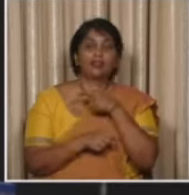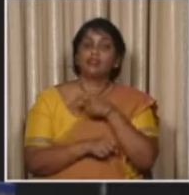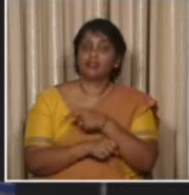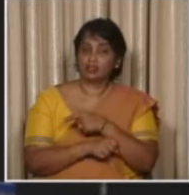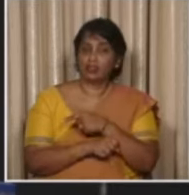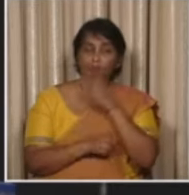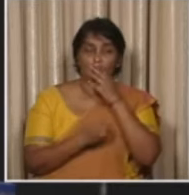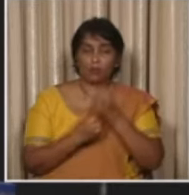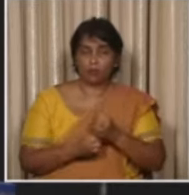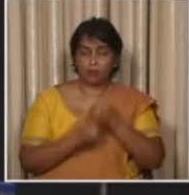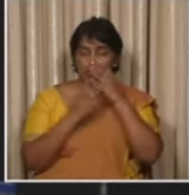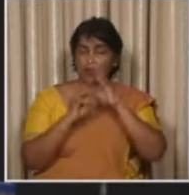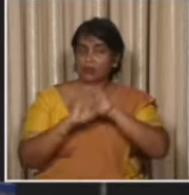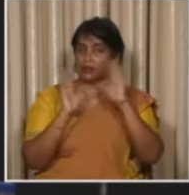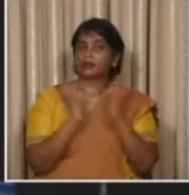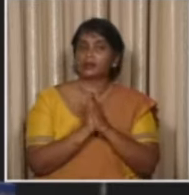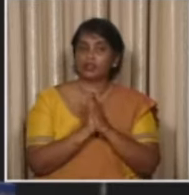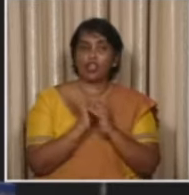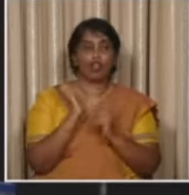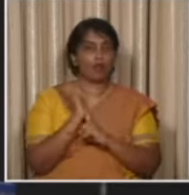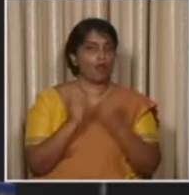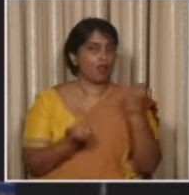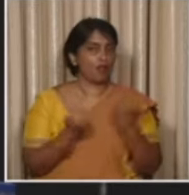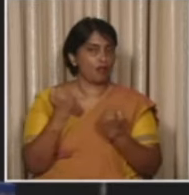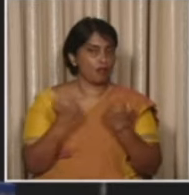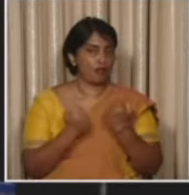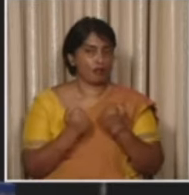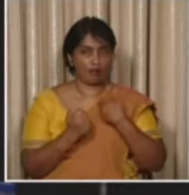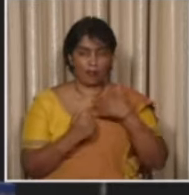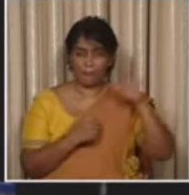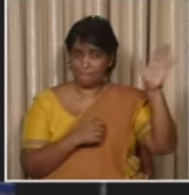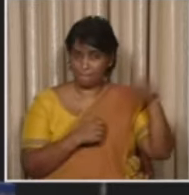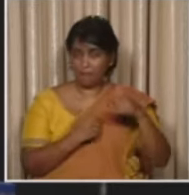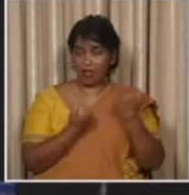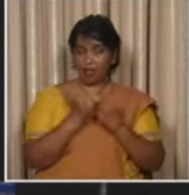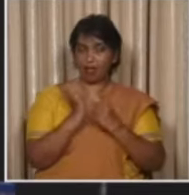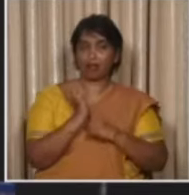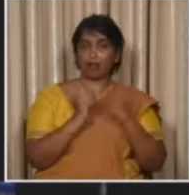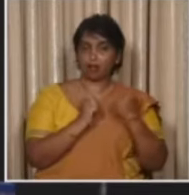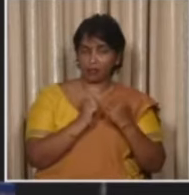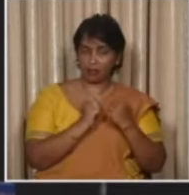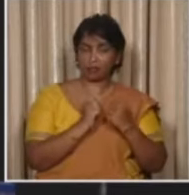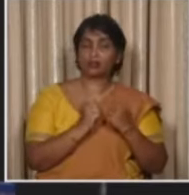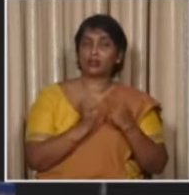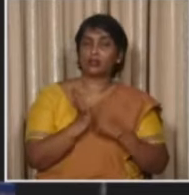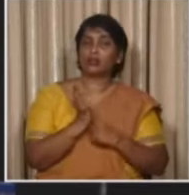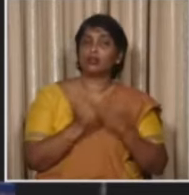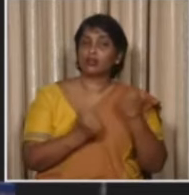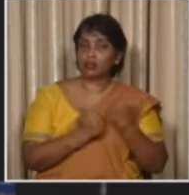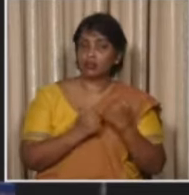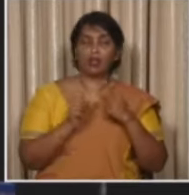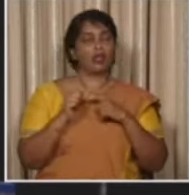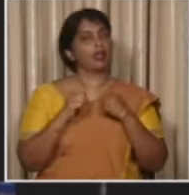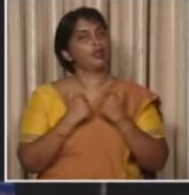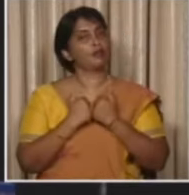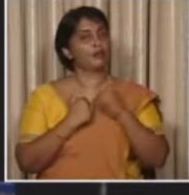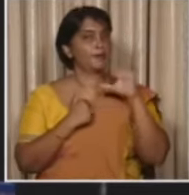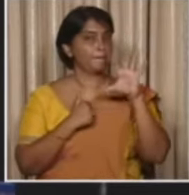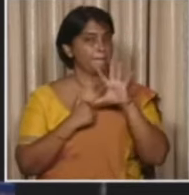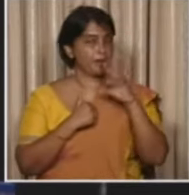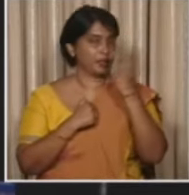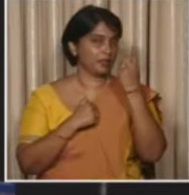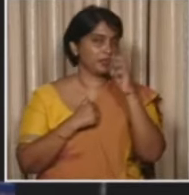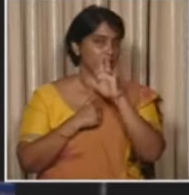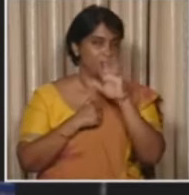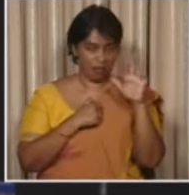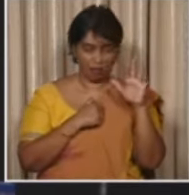පුපුරණ ද්‍රව්‍ය සහිත ලොරියක් එනවා. ඒ එන එක එන ලොරිය අප්‍රේල් 5 වෙනිදා 2019